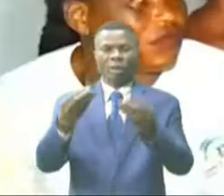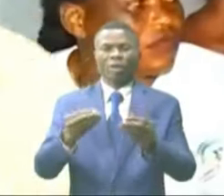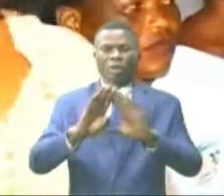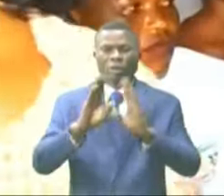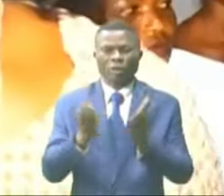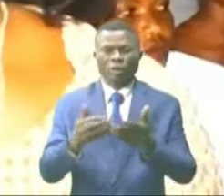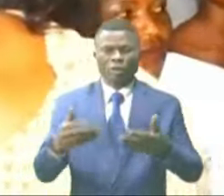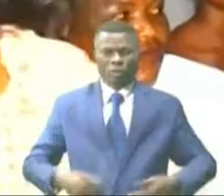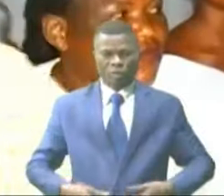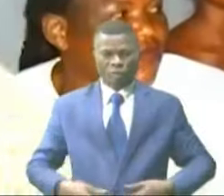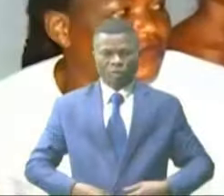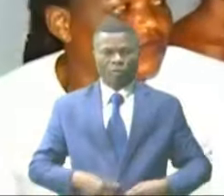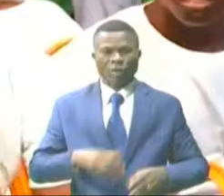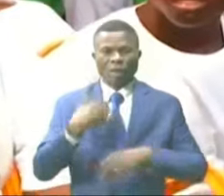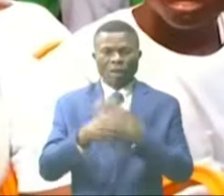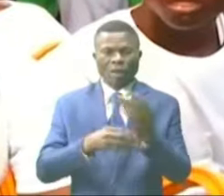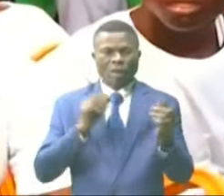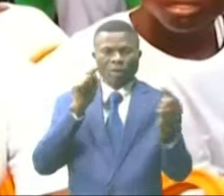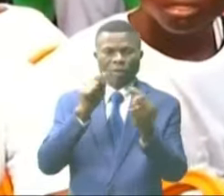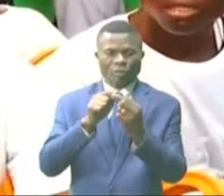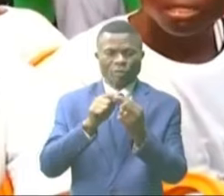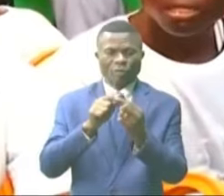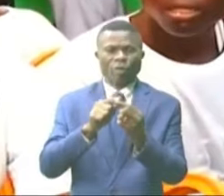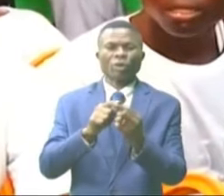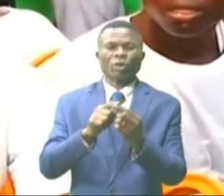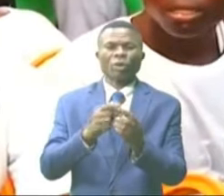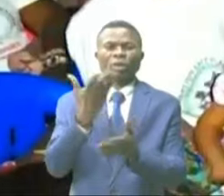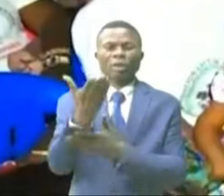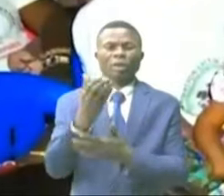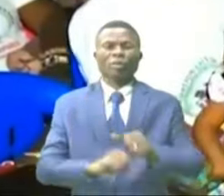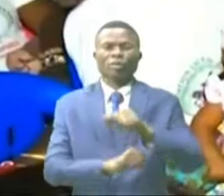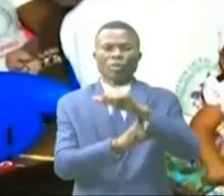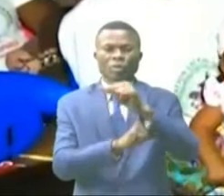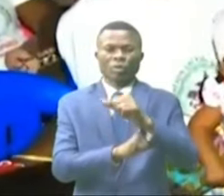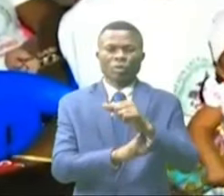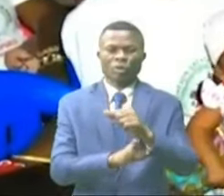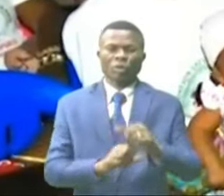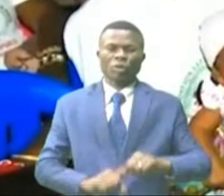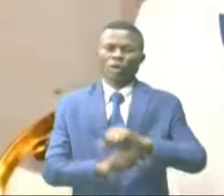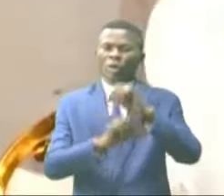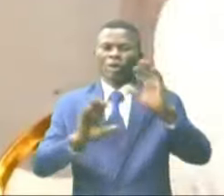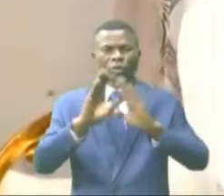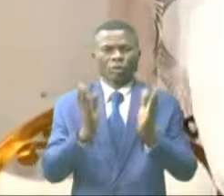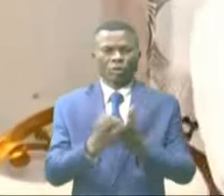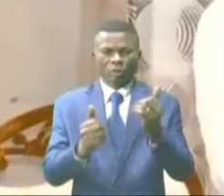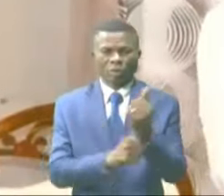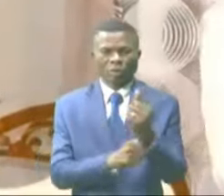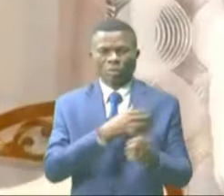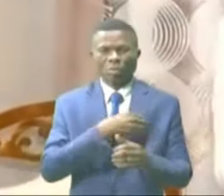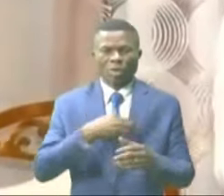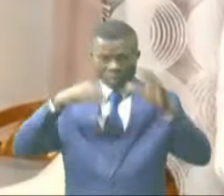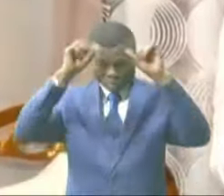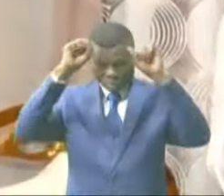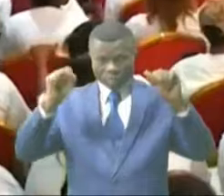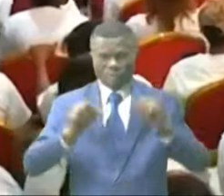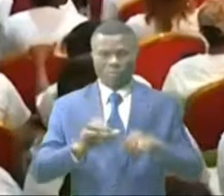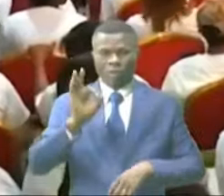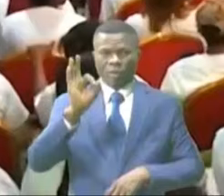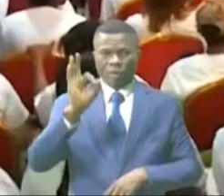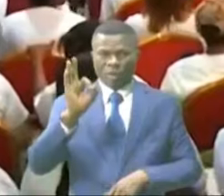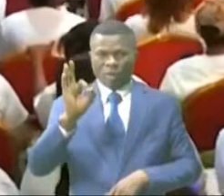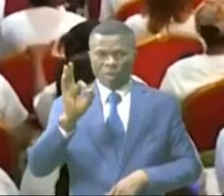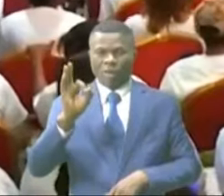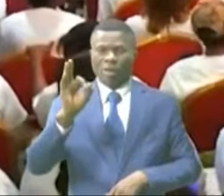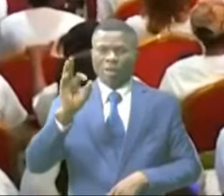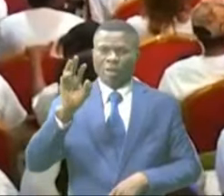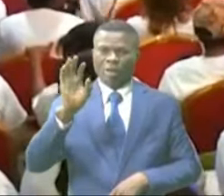à réaliser ses objectifs et en appelle au soutien et à l'accompagnement de tous. La présidente de la FLK a par la